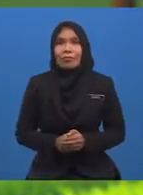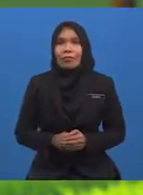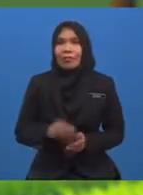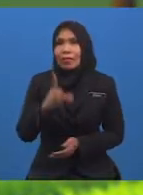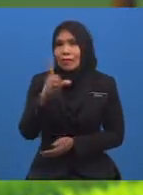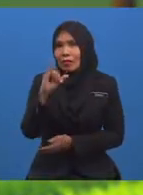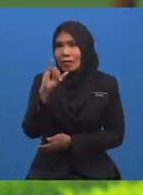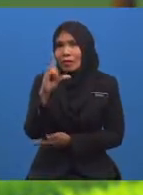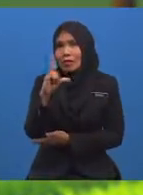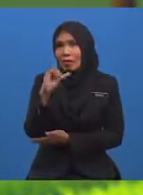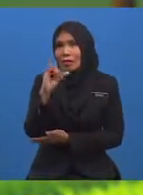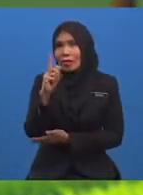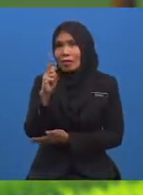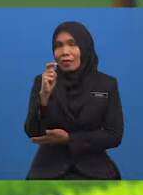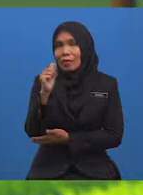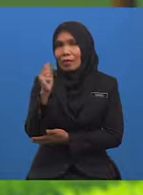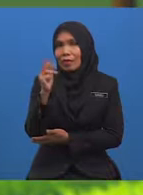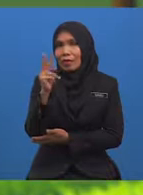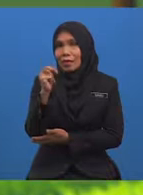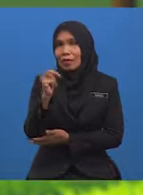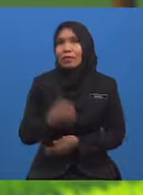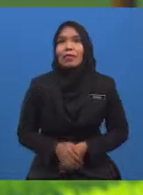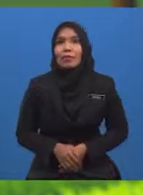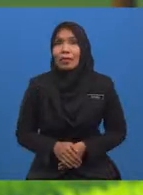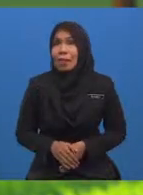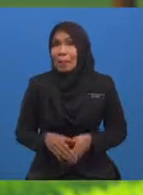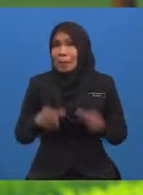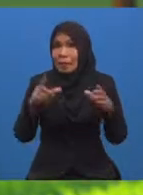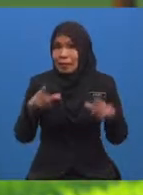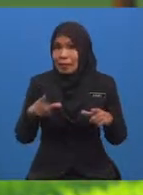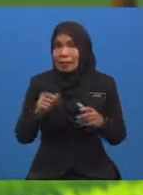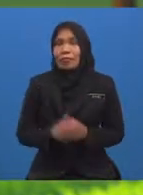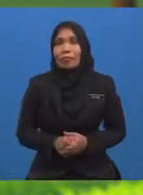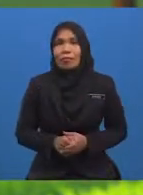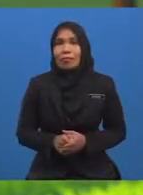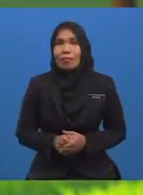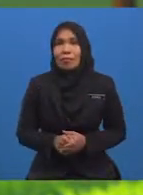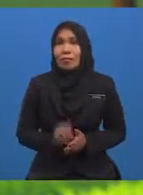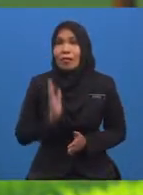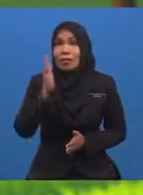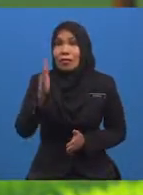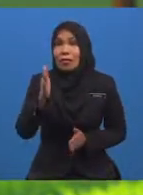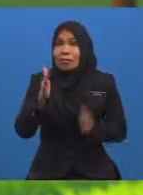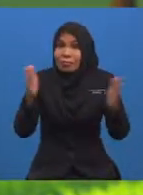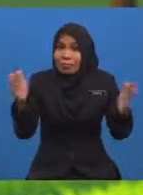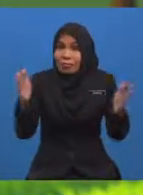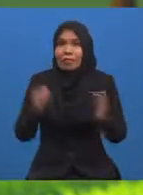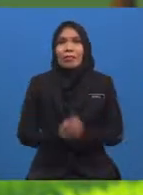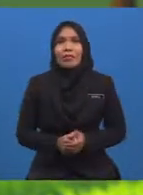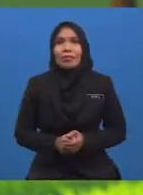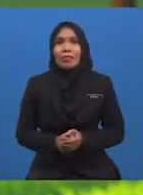juga bertambah besar. Maksud lilitan batang di sini ialah